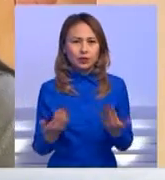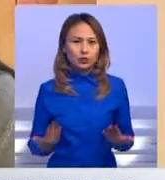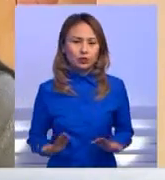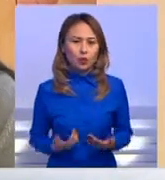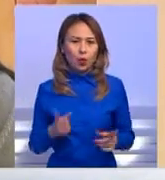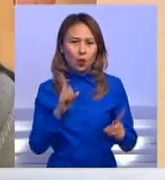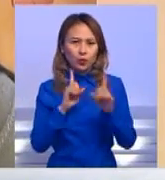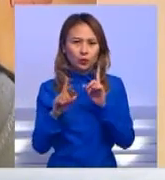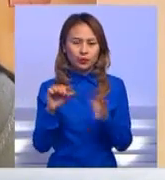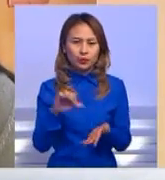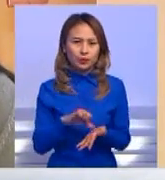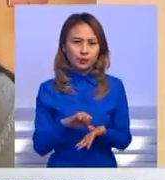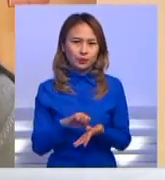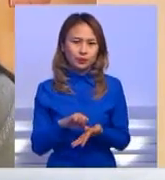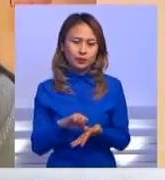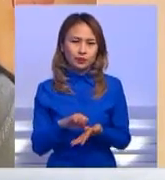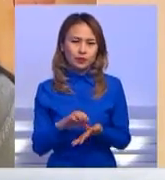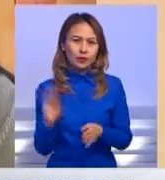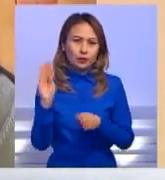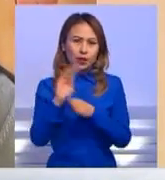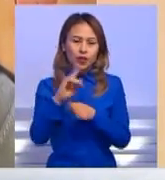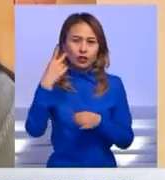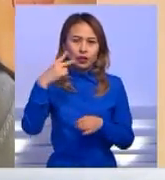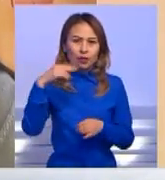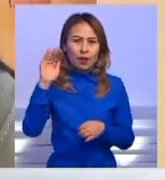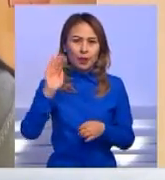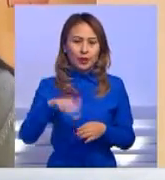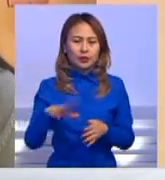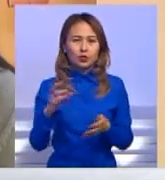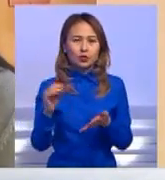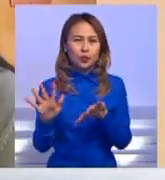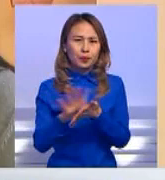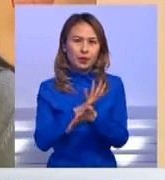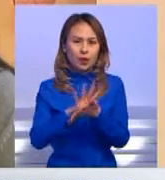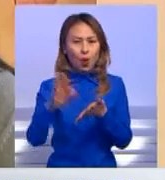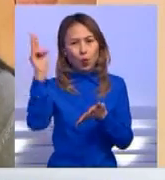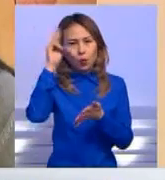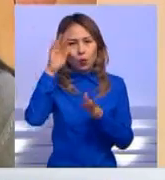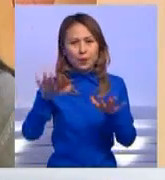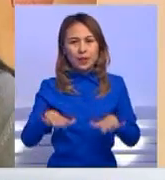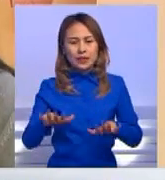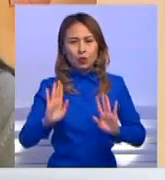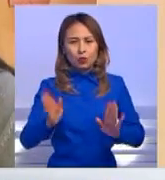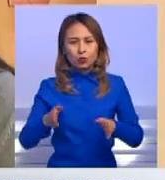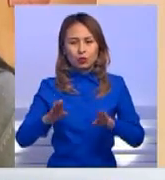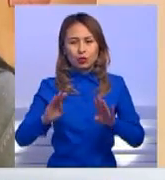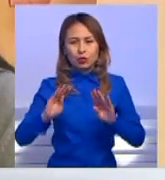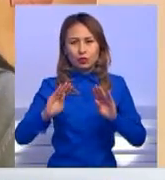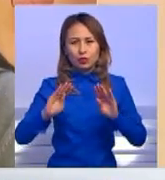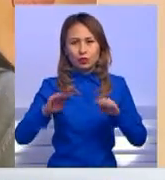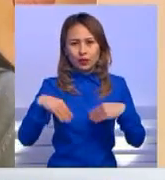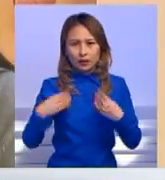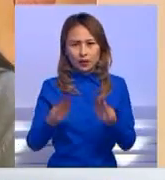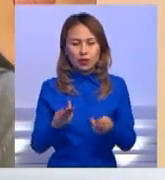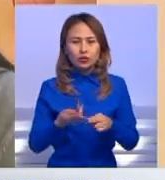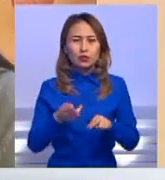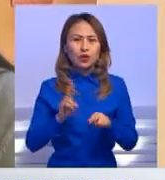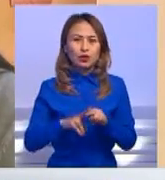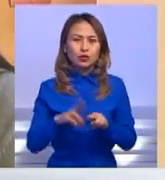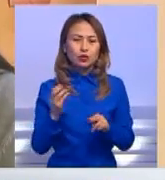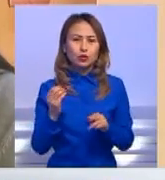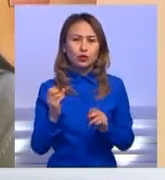отырысында қосымша 20 мың грант бөлінеді деп айтылды. Бұл дегеніміз бізден кейінгі